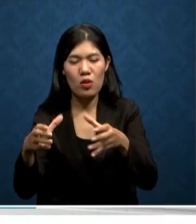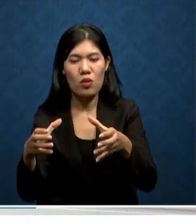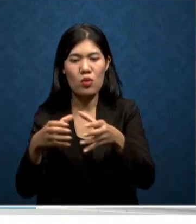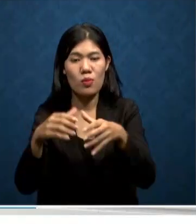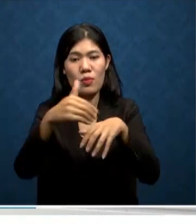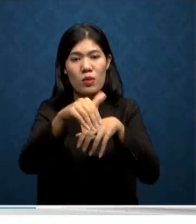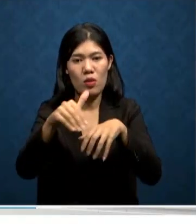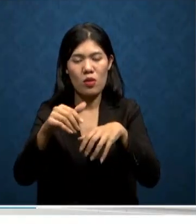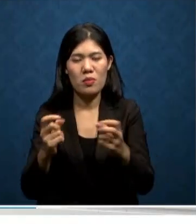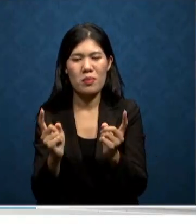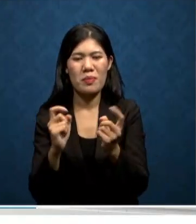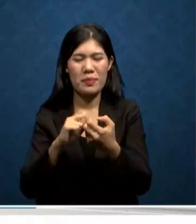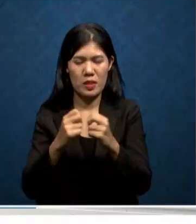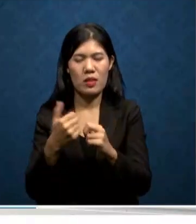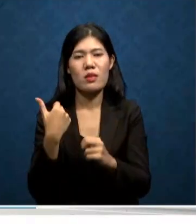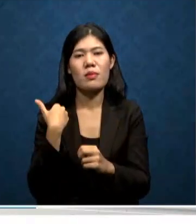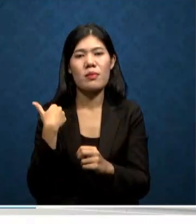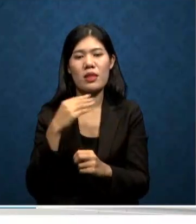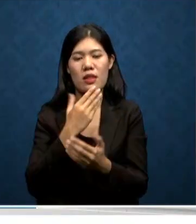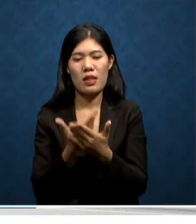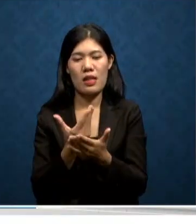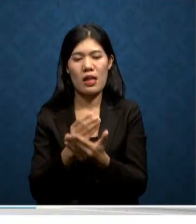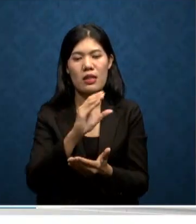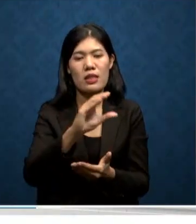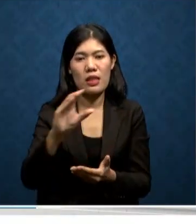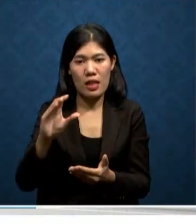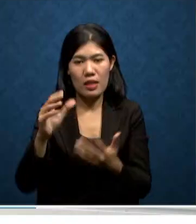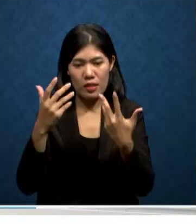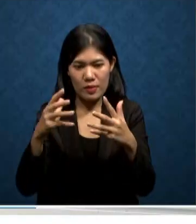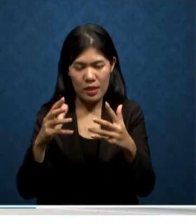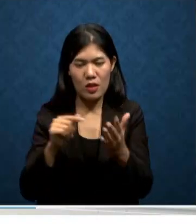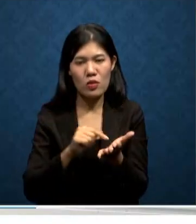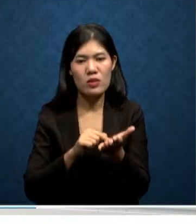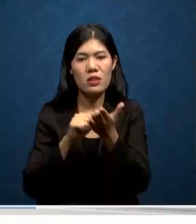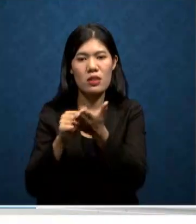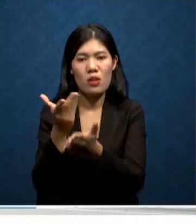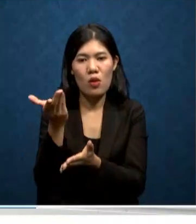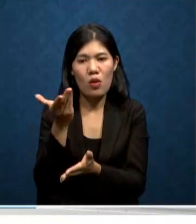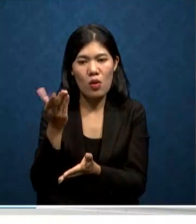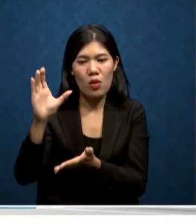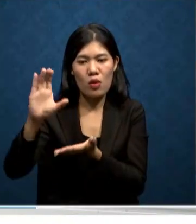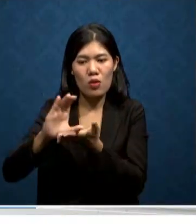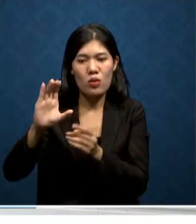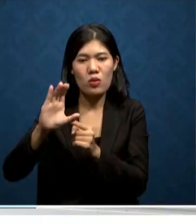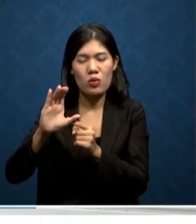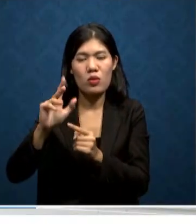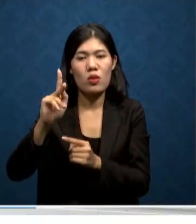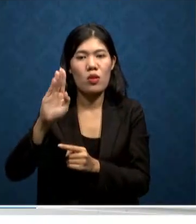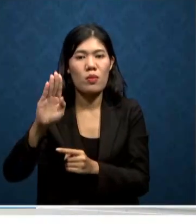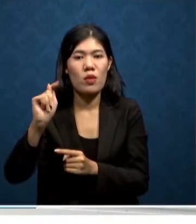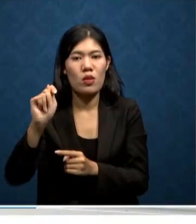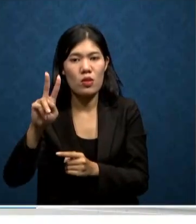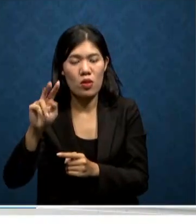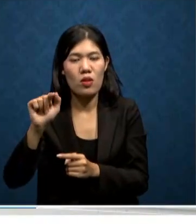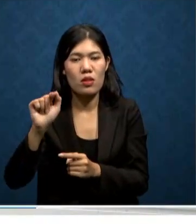ว่าเมื่อได้รับอนุมัติไปแล้วในขั้นตอนการเสนอขอทุนจากกบฐเนี่ยท่านเสนอร่าง